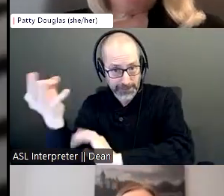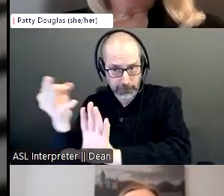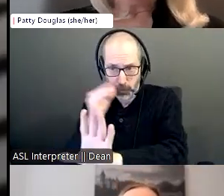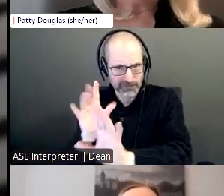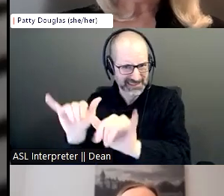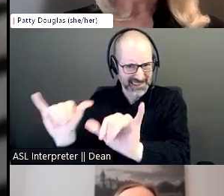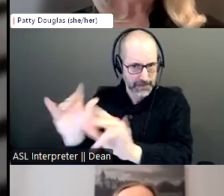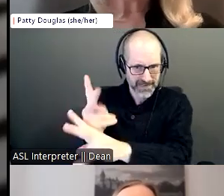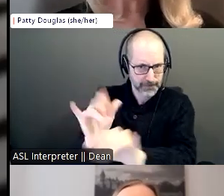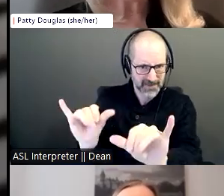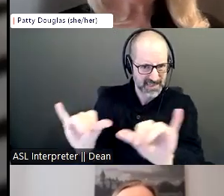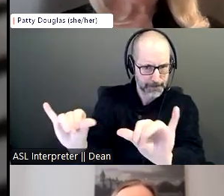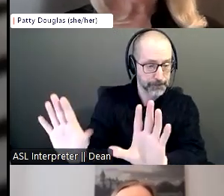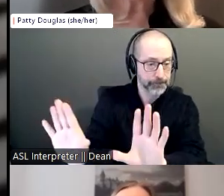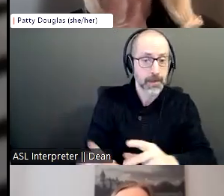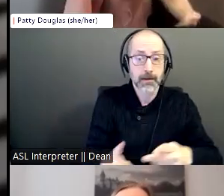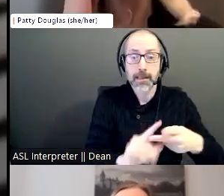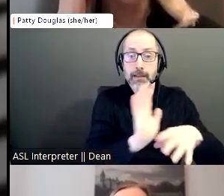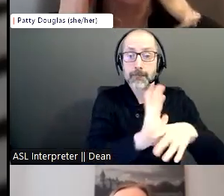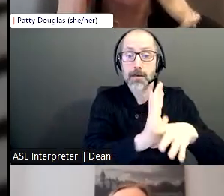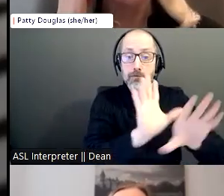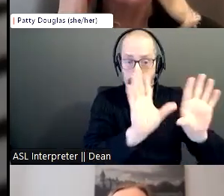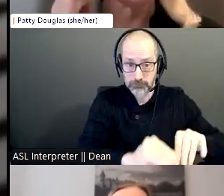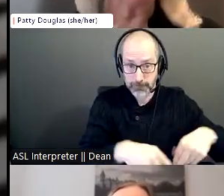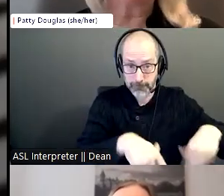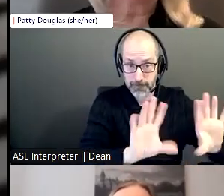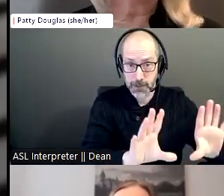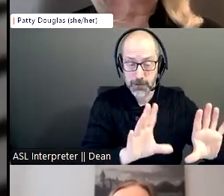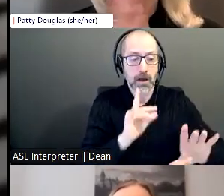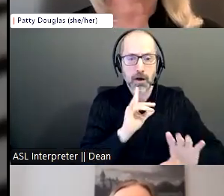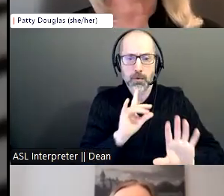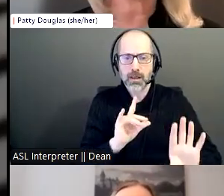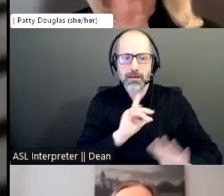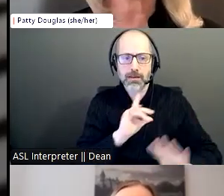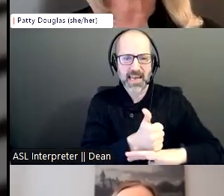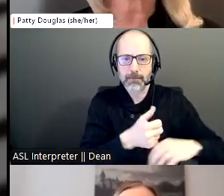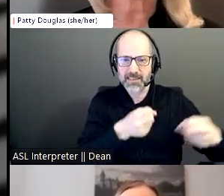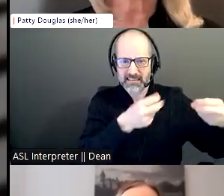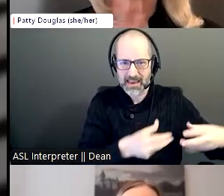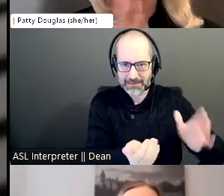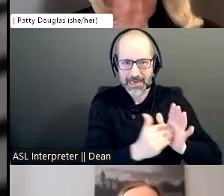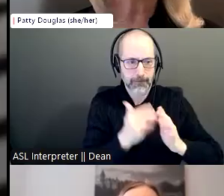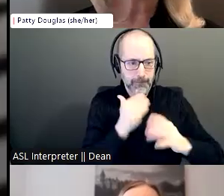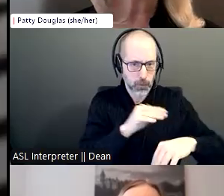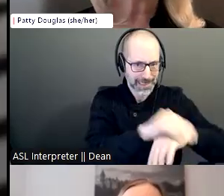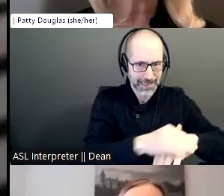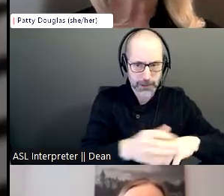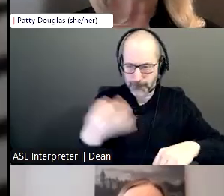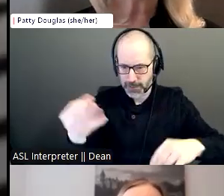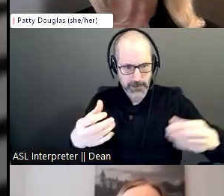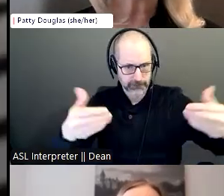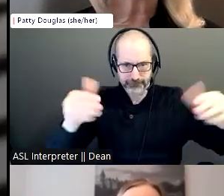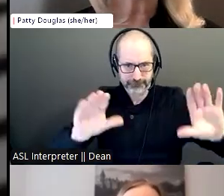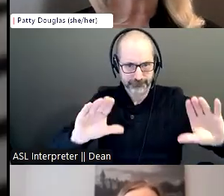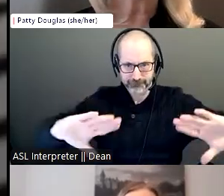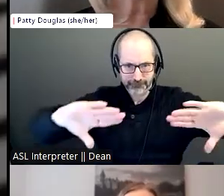donc pas de changement nécessaire de votre bord. Et lorsque la vidéo sera terminée, on va s'organiser pour vous montrer